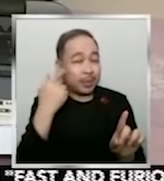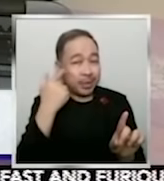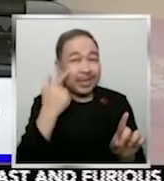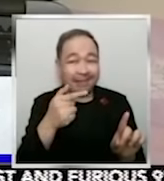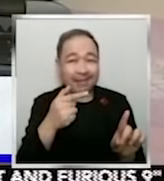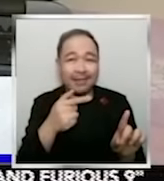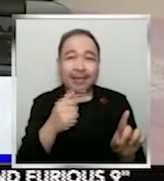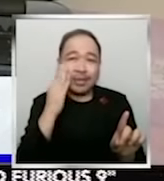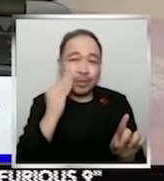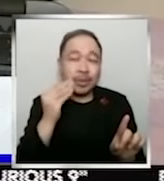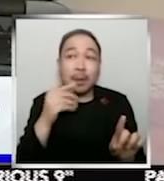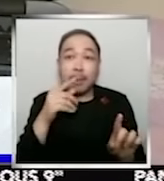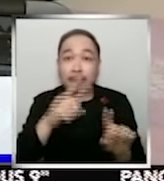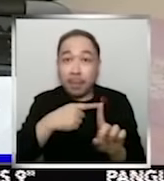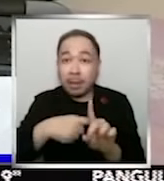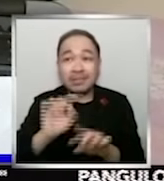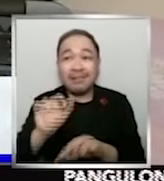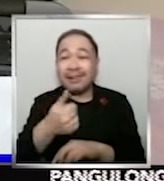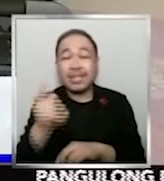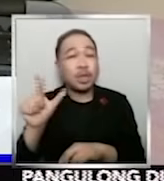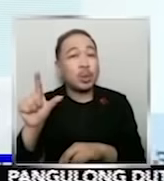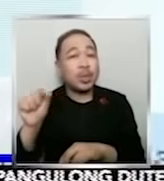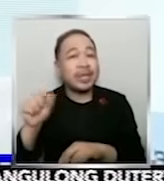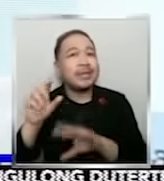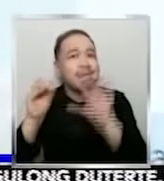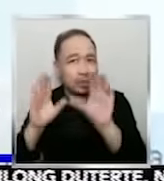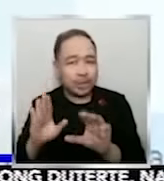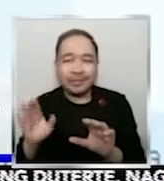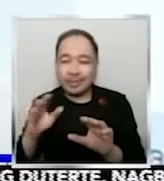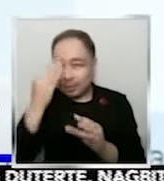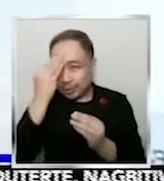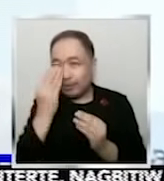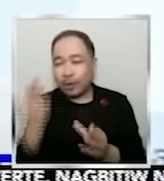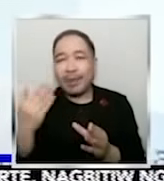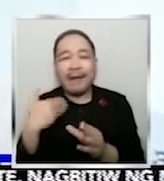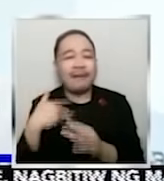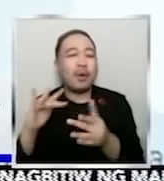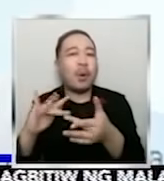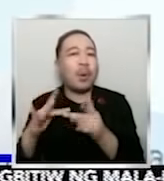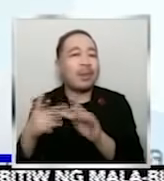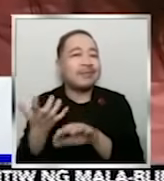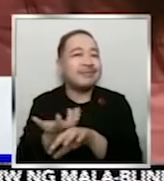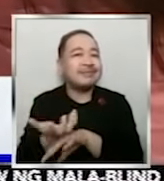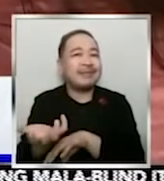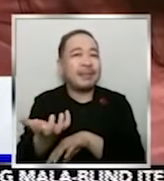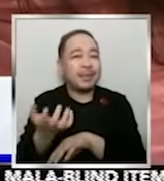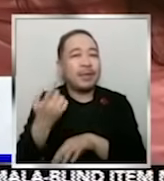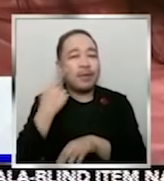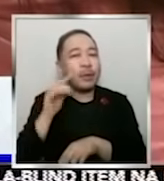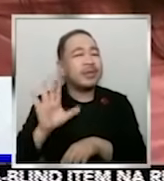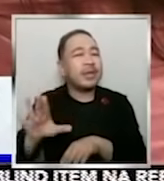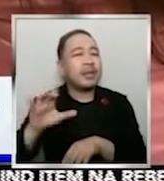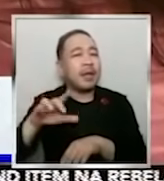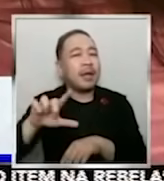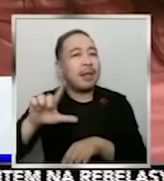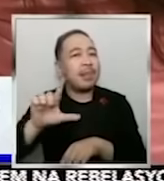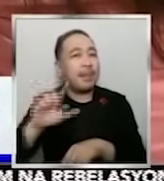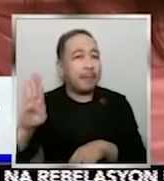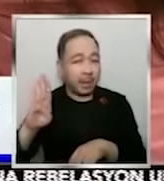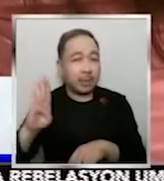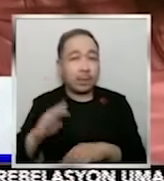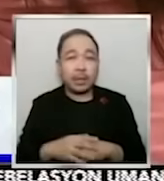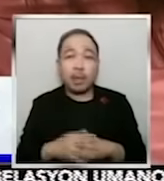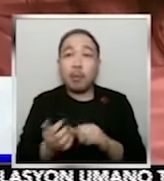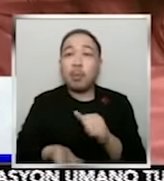at naidokumento nilang biktima rin ng online scam sa kanilang payroll account sa land bank. Karamihan sa mga biktimang guro